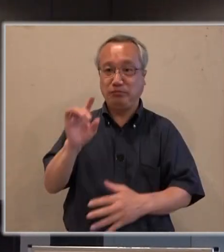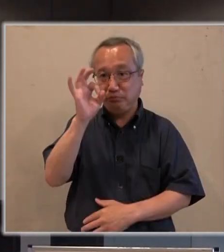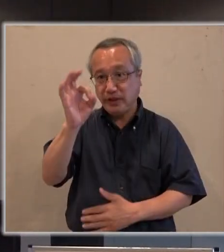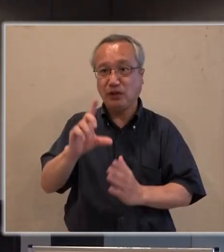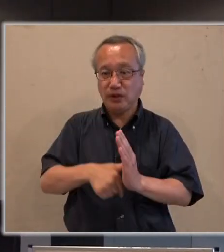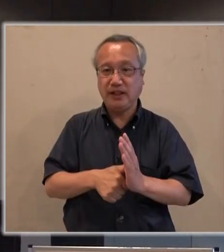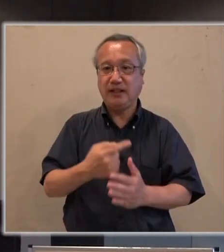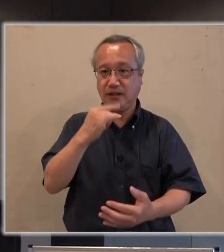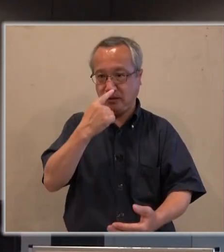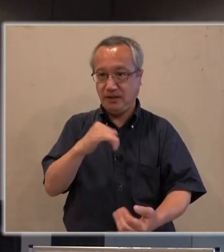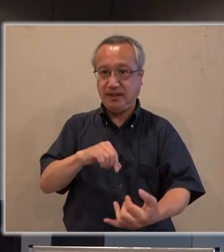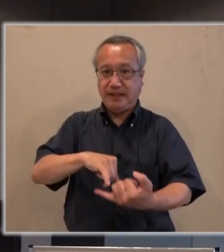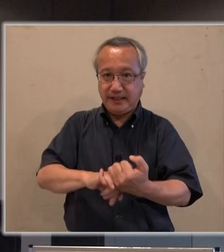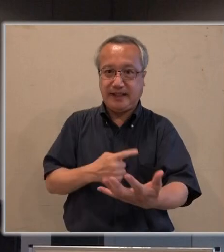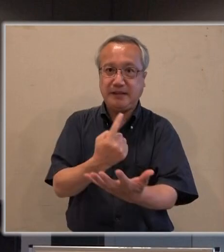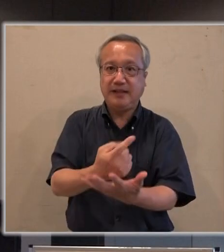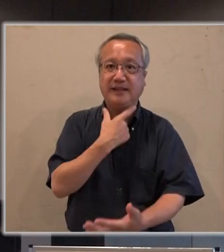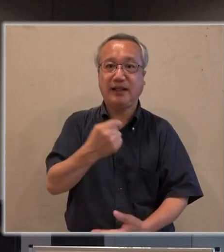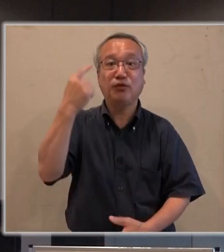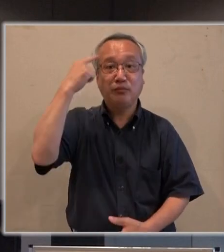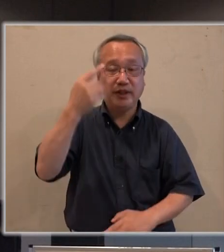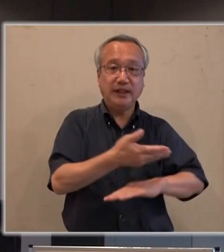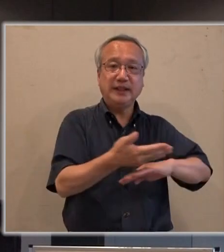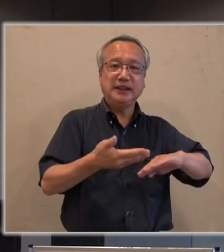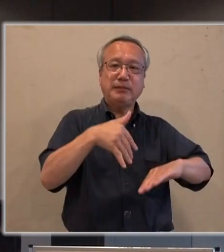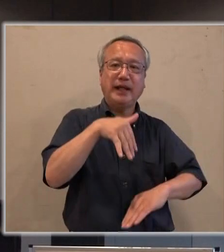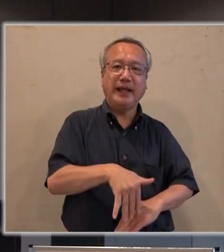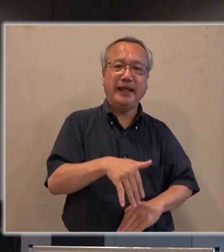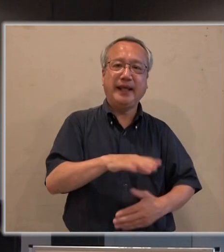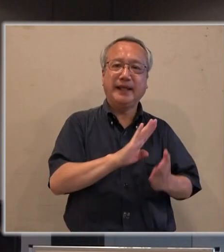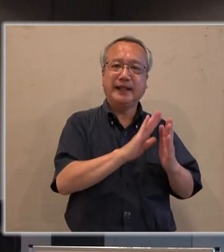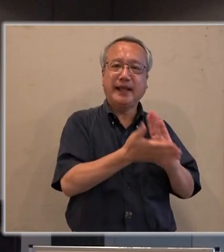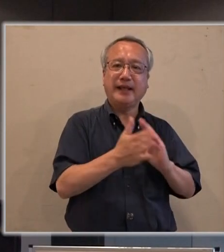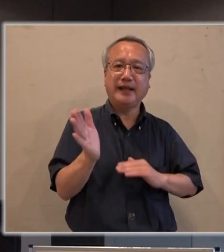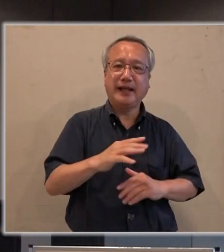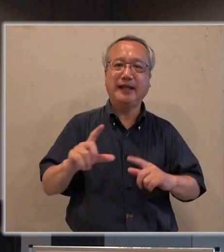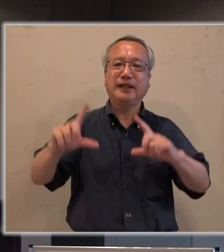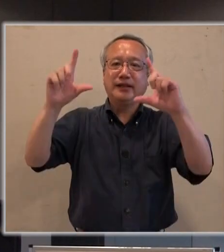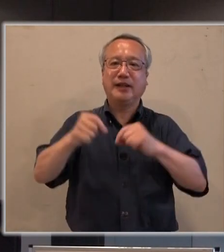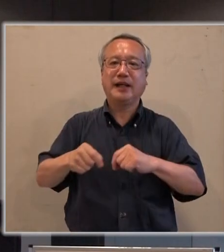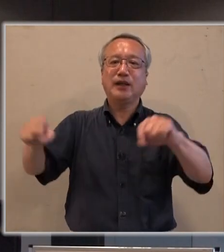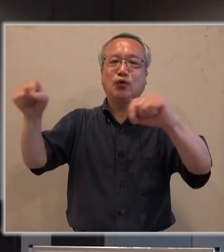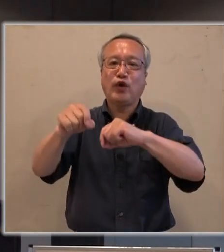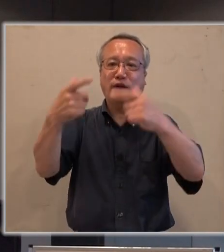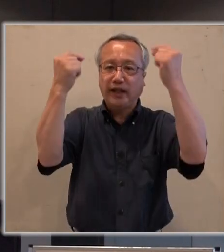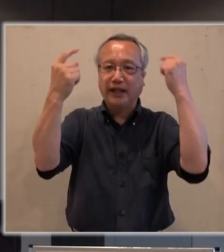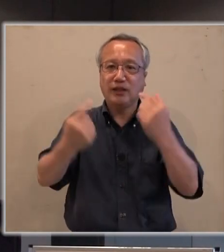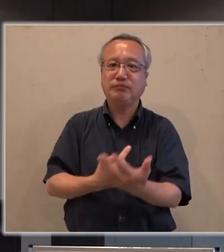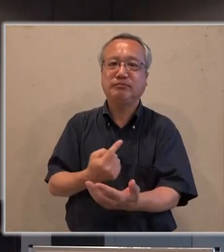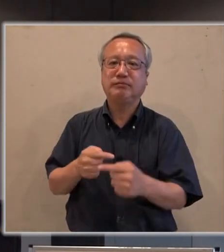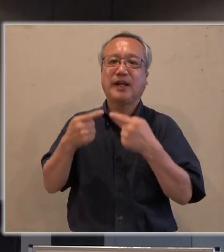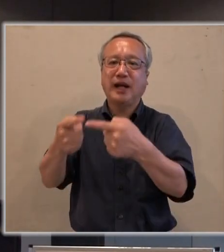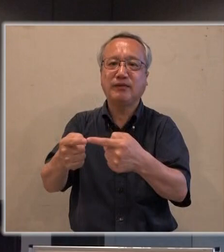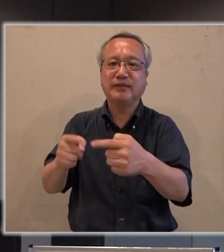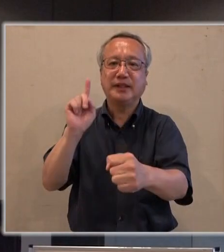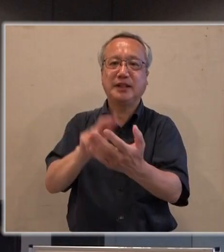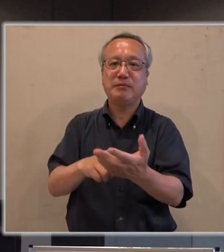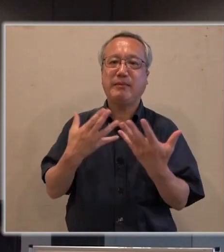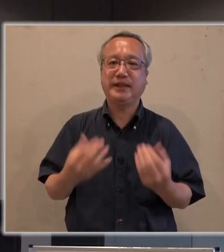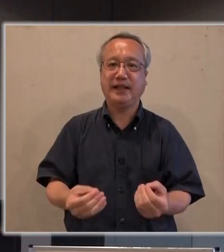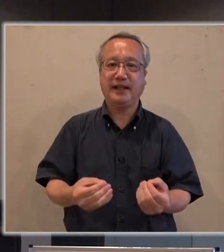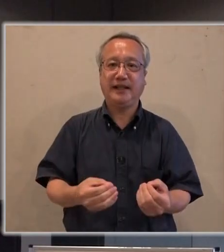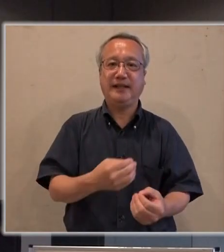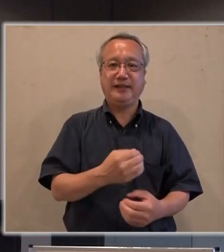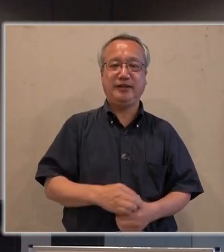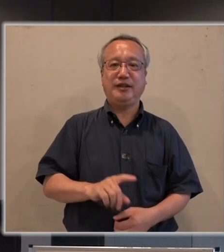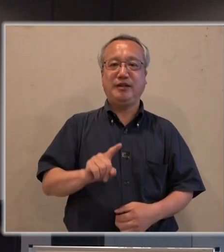も関わりたいと思い、島根県から関東への上京進学を決めました。2018年ピョンチャ